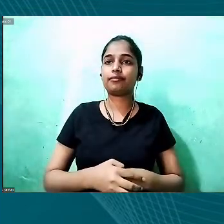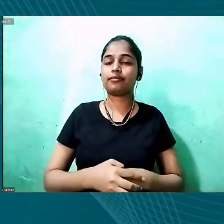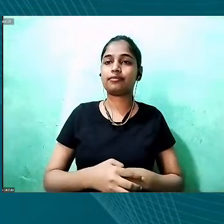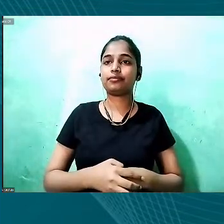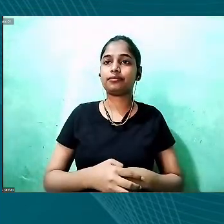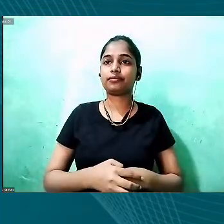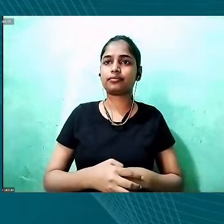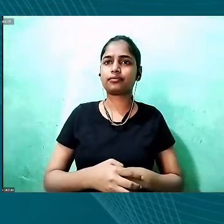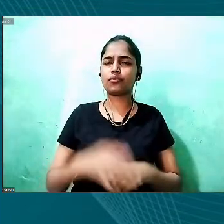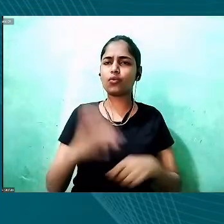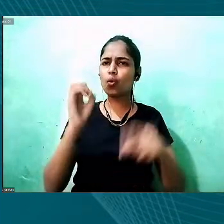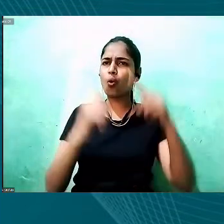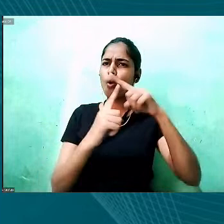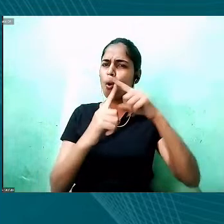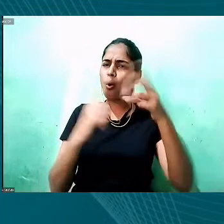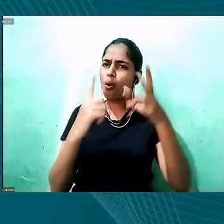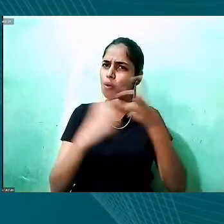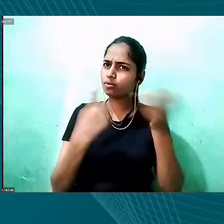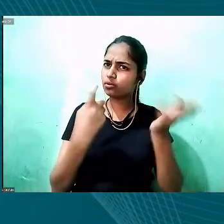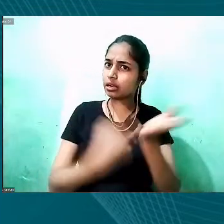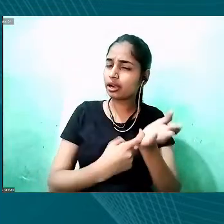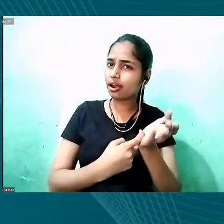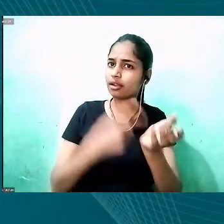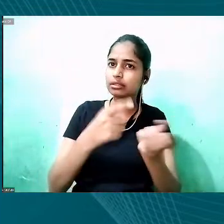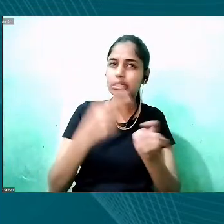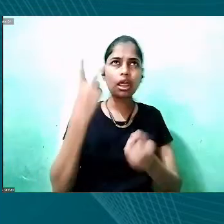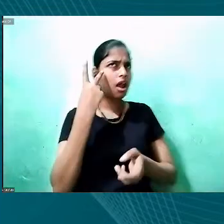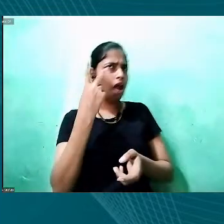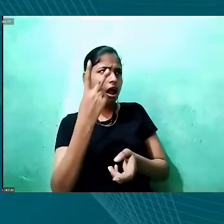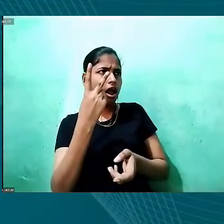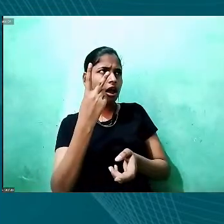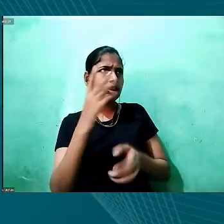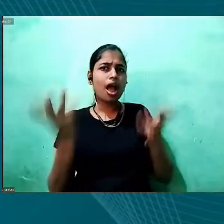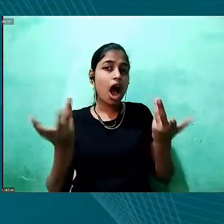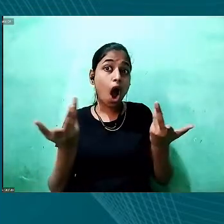है आपको एक बहुत सारे एनिमल्स का मिक्स लगता है.